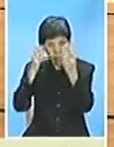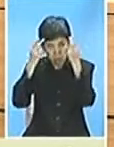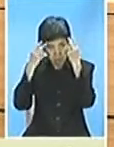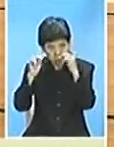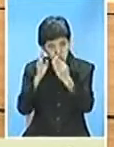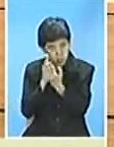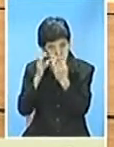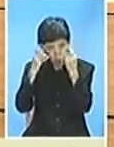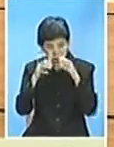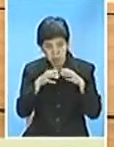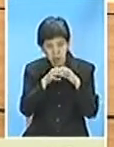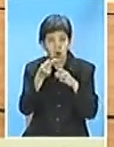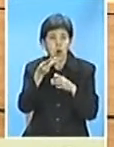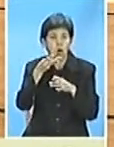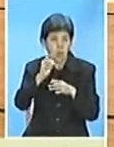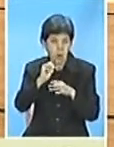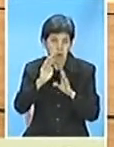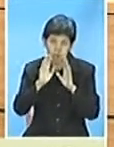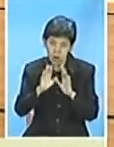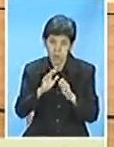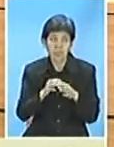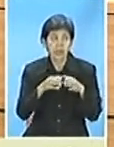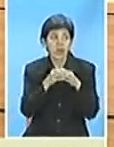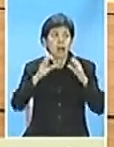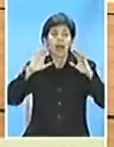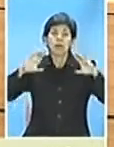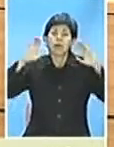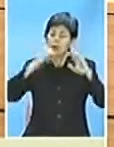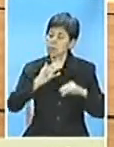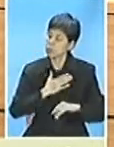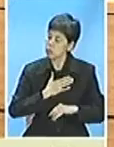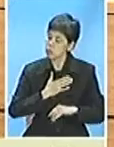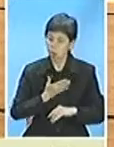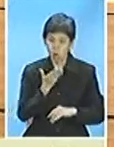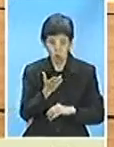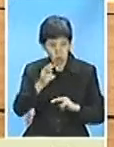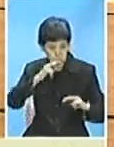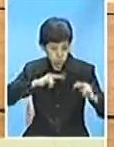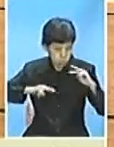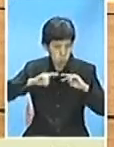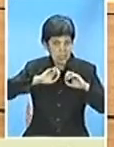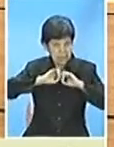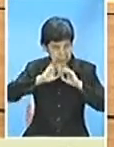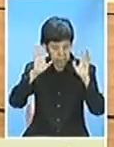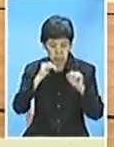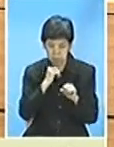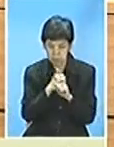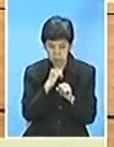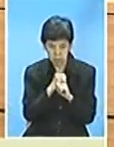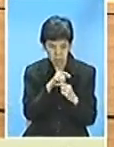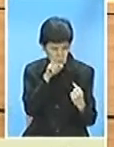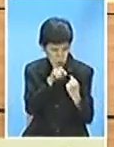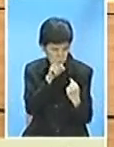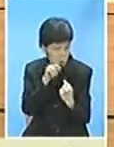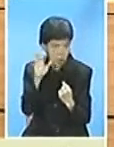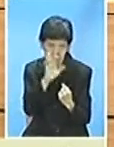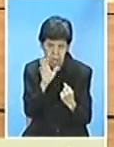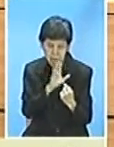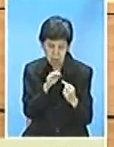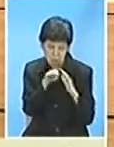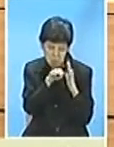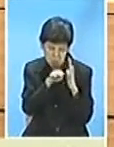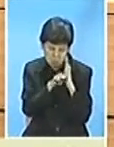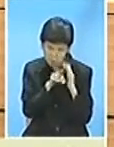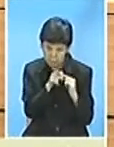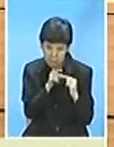ายกและคณะรัฐมนตรีคณะรัฐบาลขอความกรุณาพิจารณาให้รอบคอบอย่าให้มีการล็อกสเปคและขอความกรุ